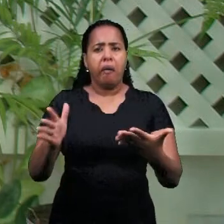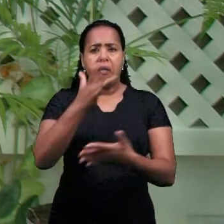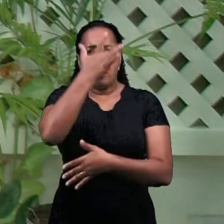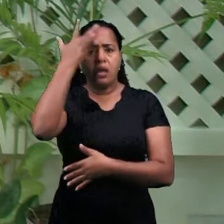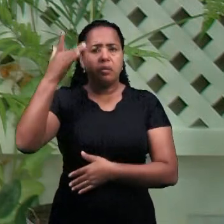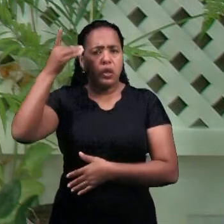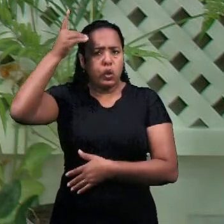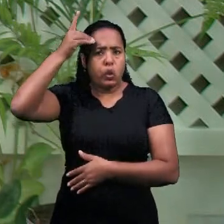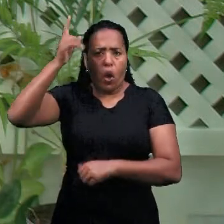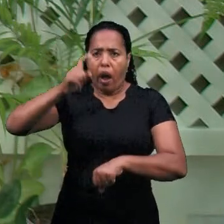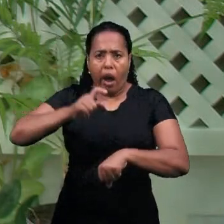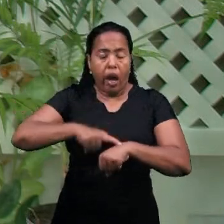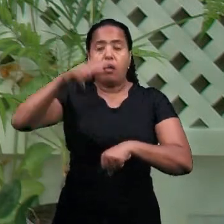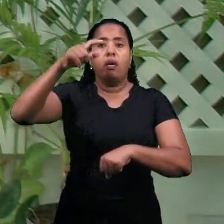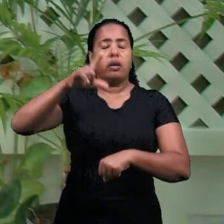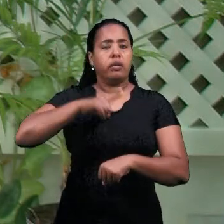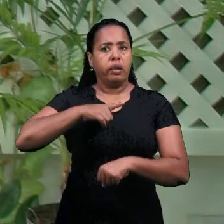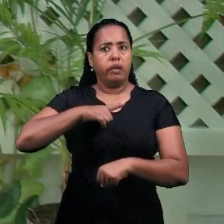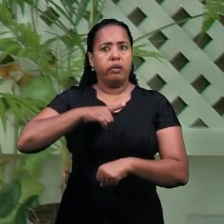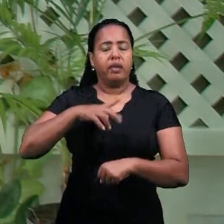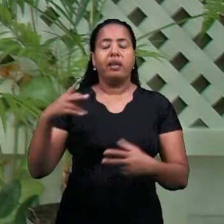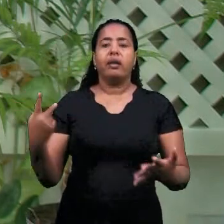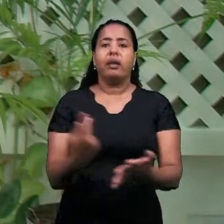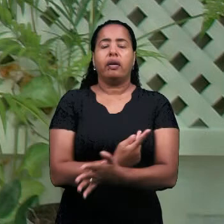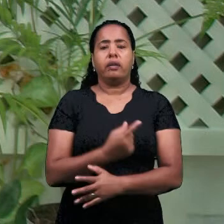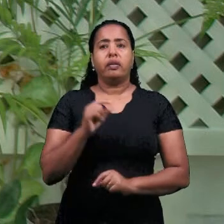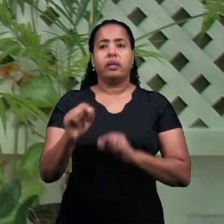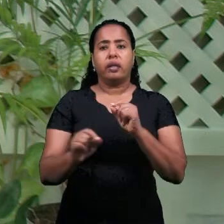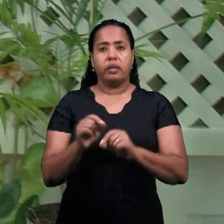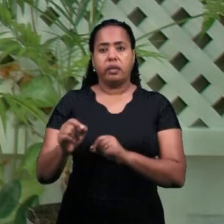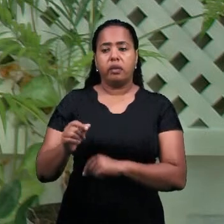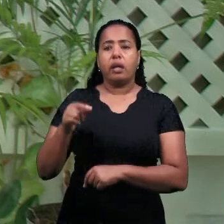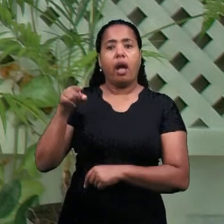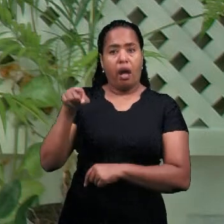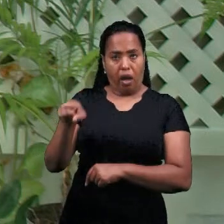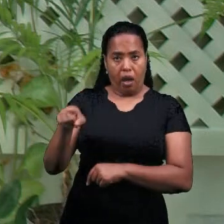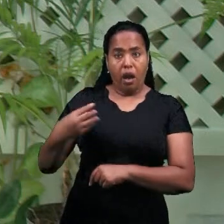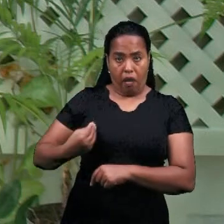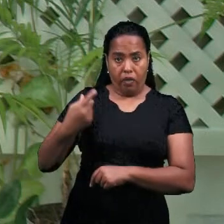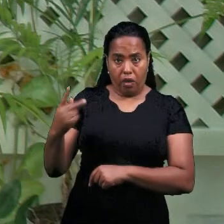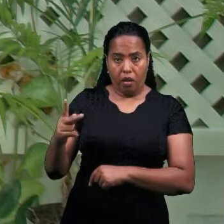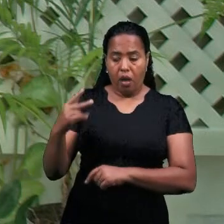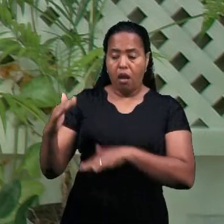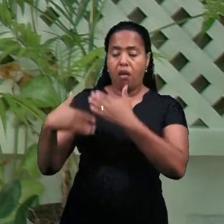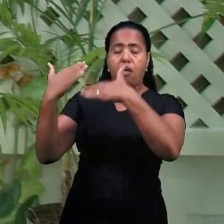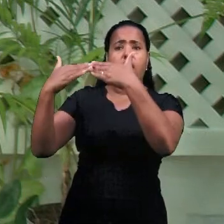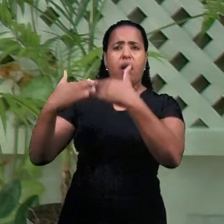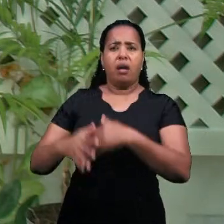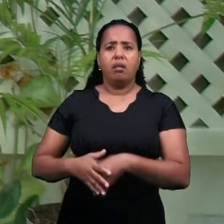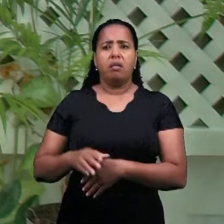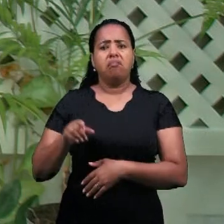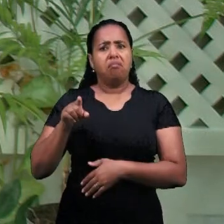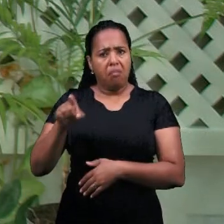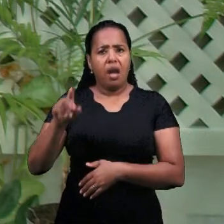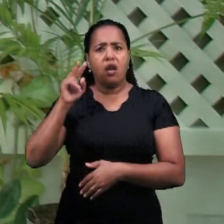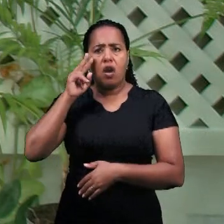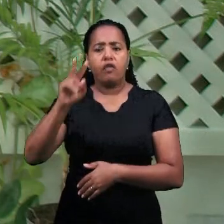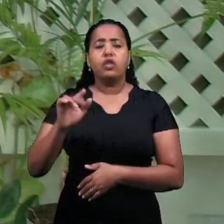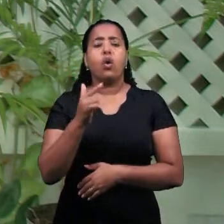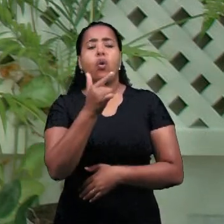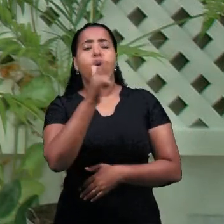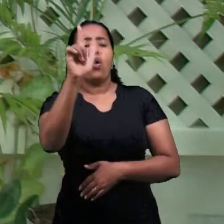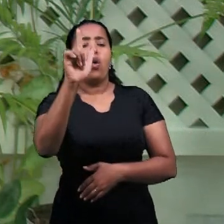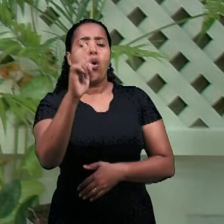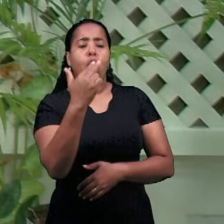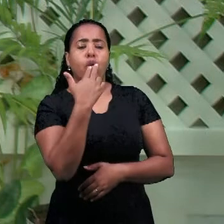des dons spirituels. Donc, qu'est-ce qui se passe? Ce frère, il est édifié. Il a une vision. L'autre, il parle en